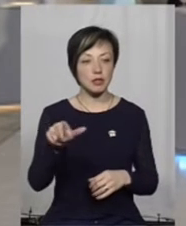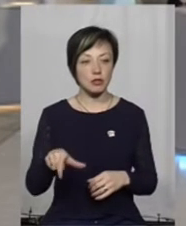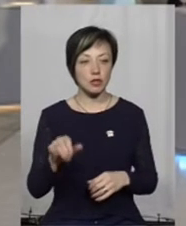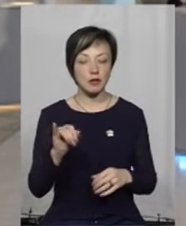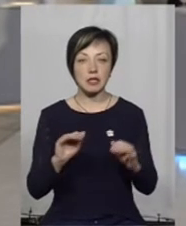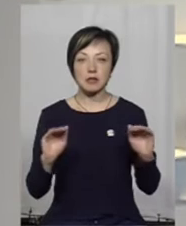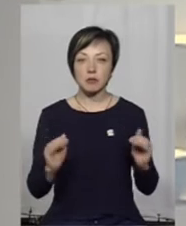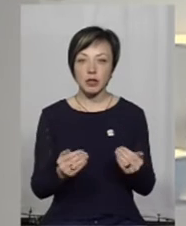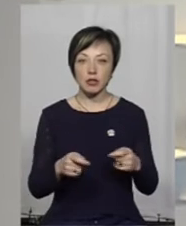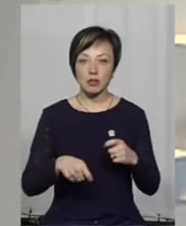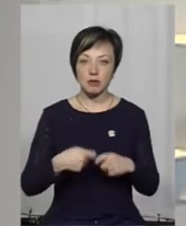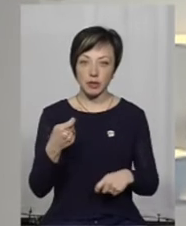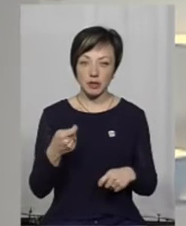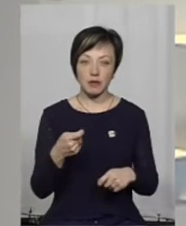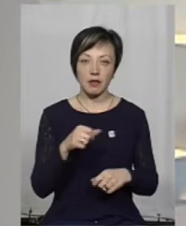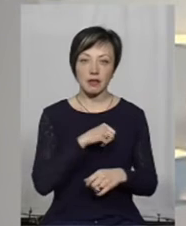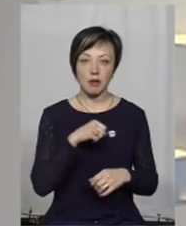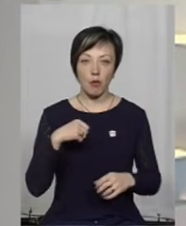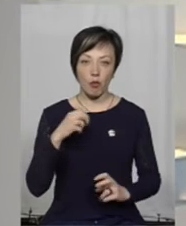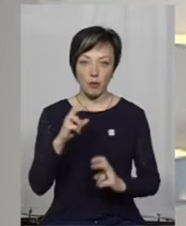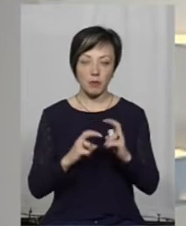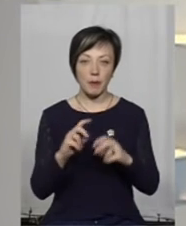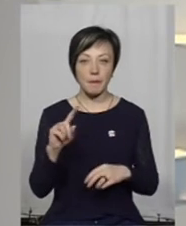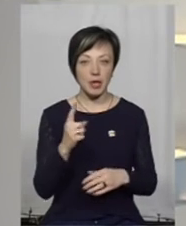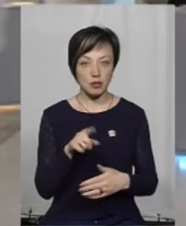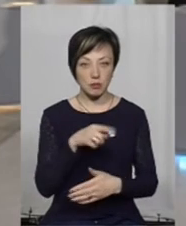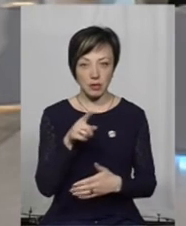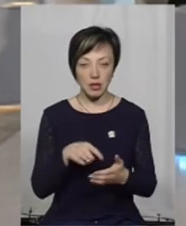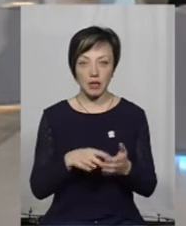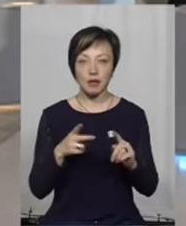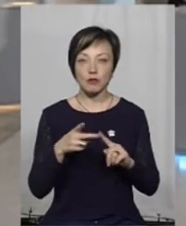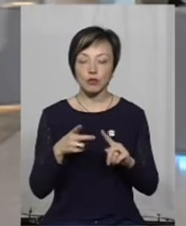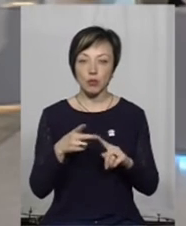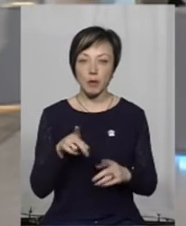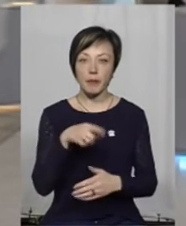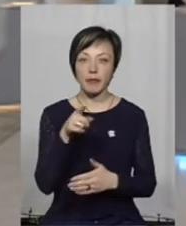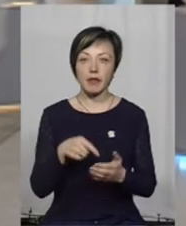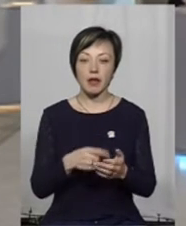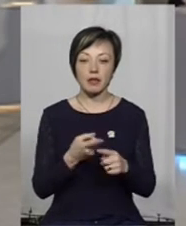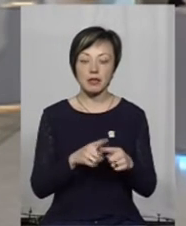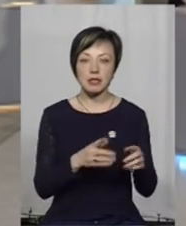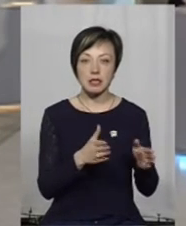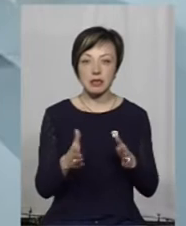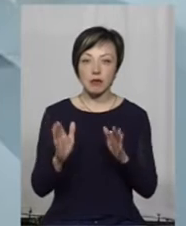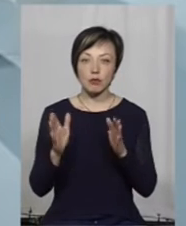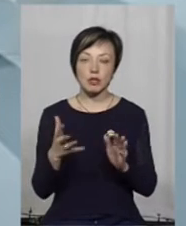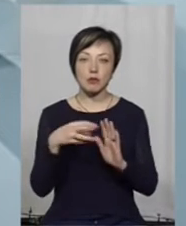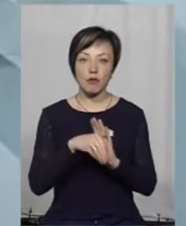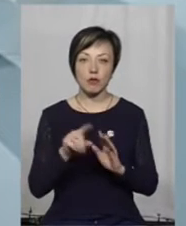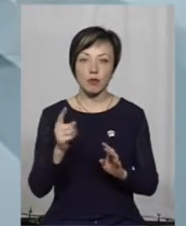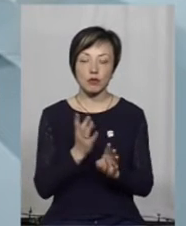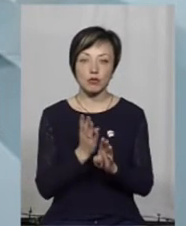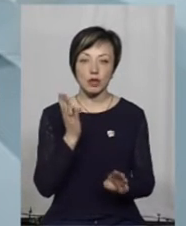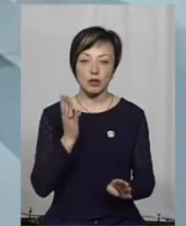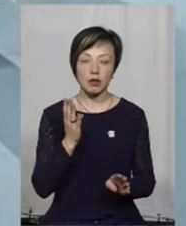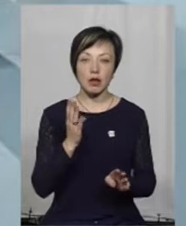і зменшення збитків на самому підприємстві. Це перше питання. На друге питання, дана система вона буде запроваджуватися в першу чергу